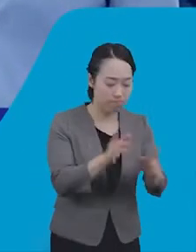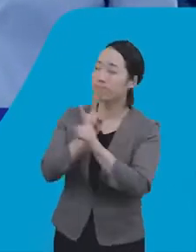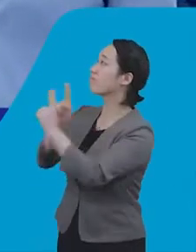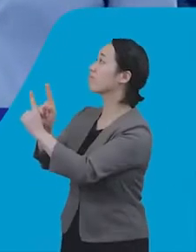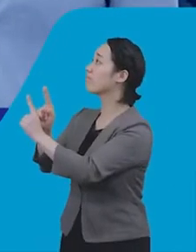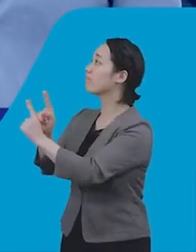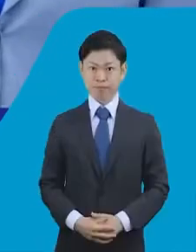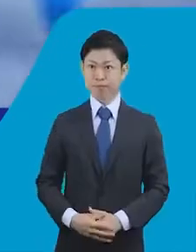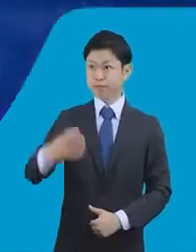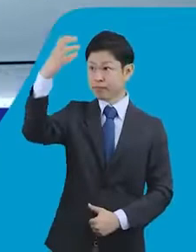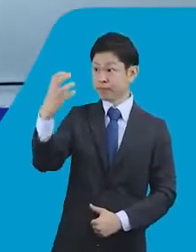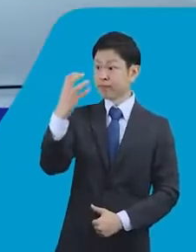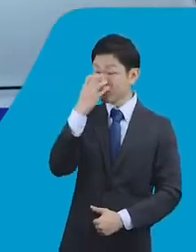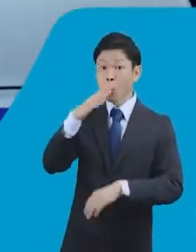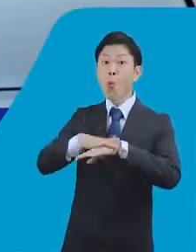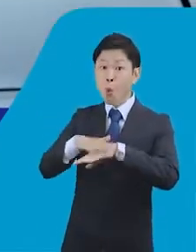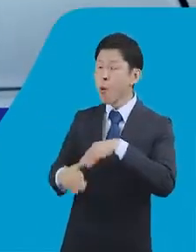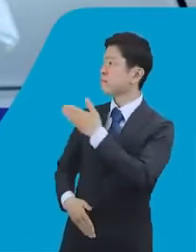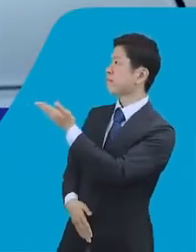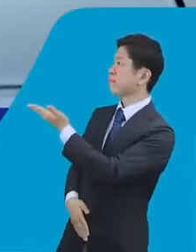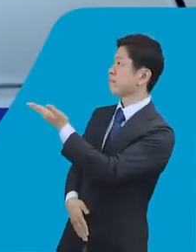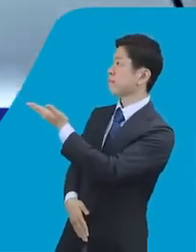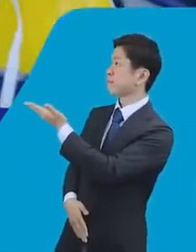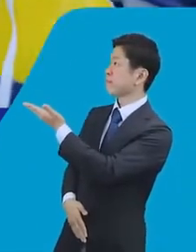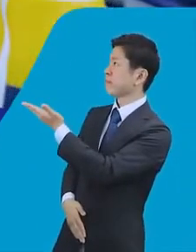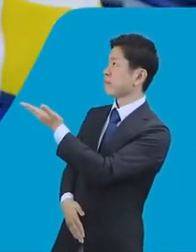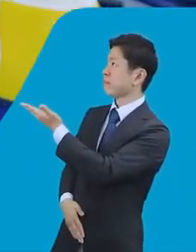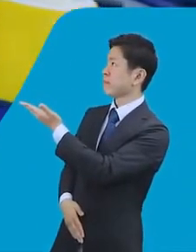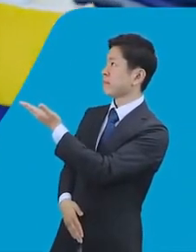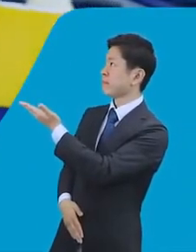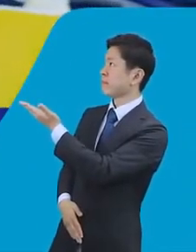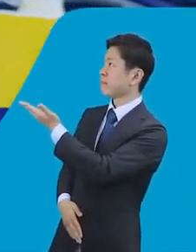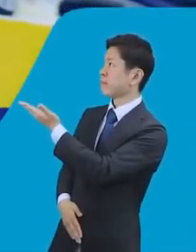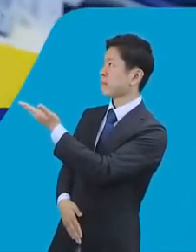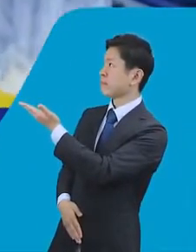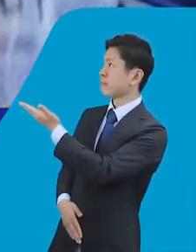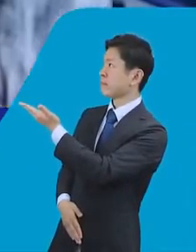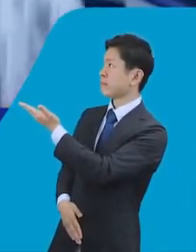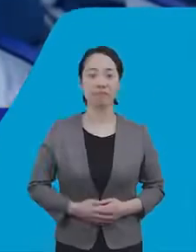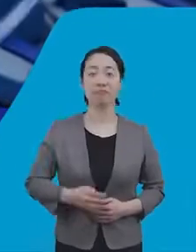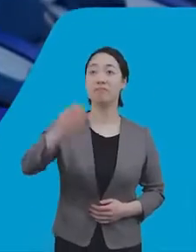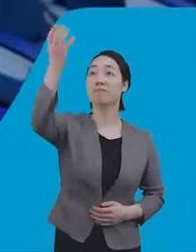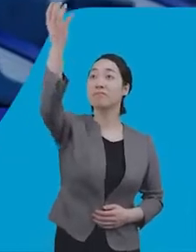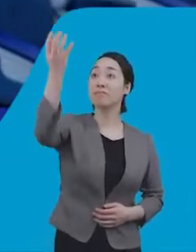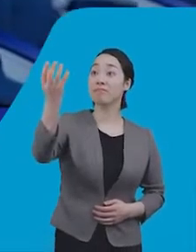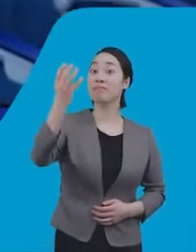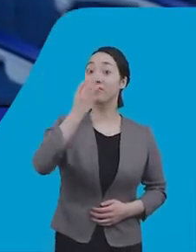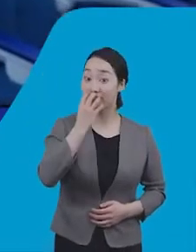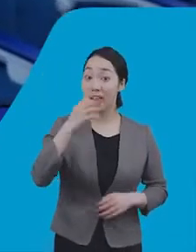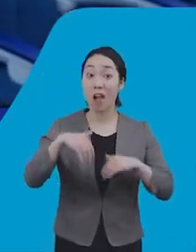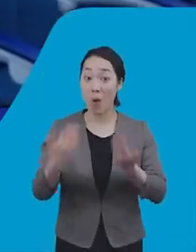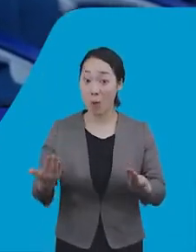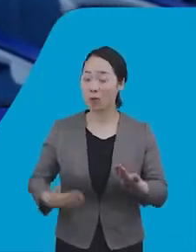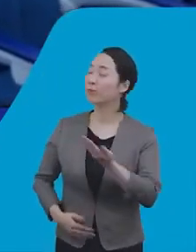please follow our instructions. 酸素マスクが降りてきた際は、マスクを強く引き寄せ、鼻と口に当てて呼吸します。 If oxygen